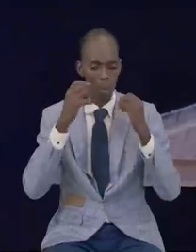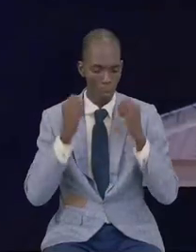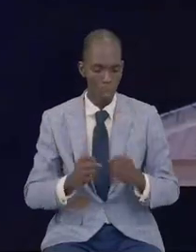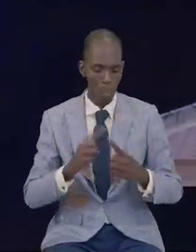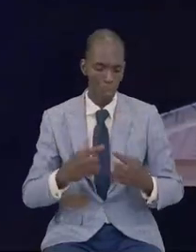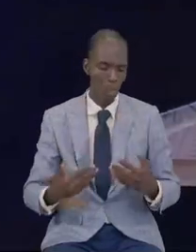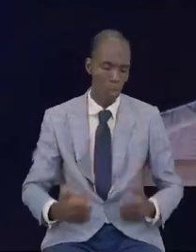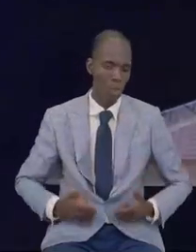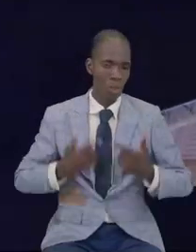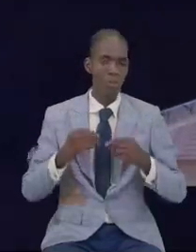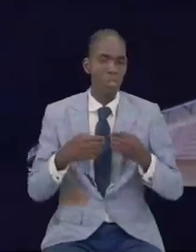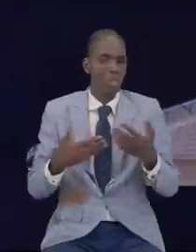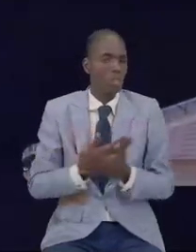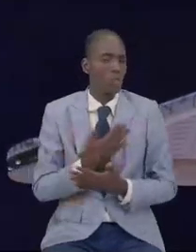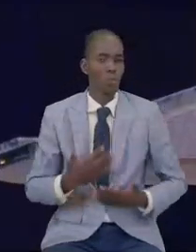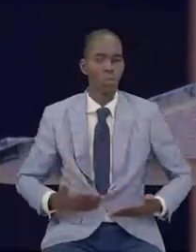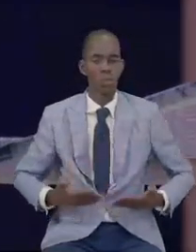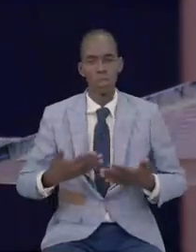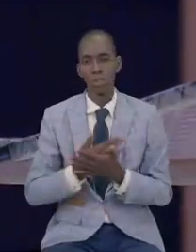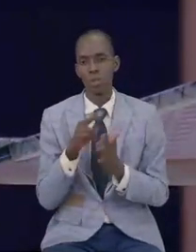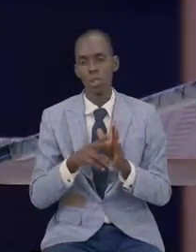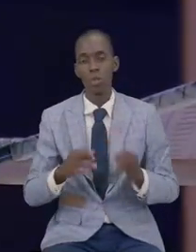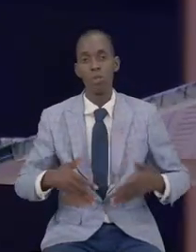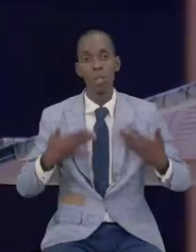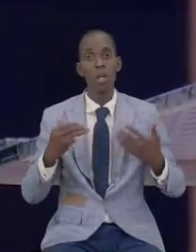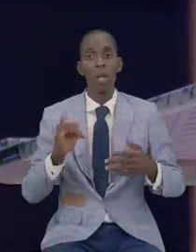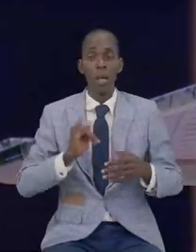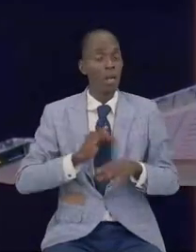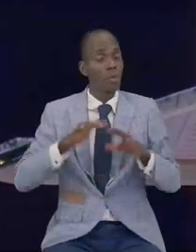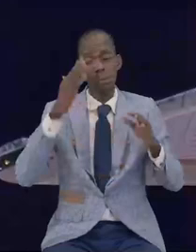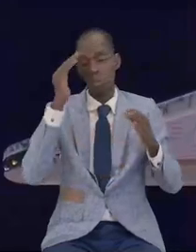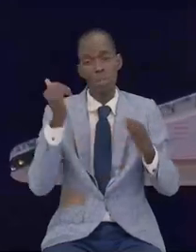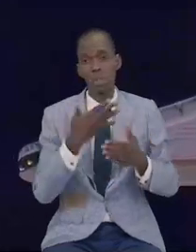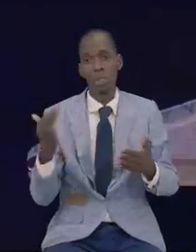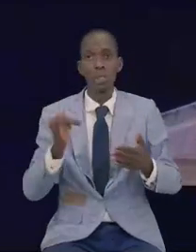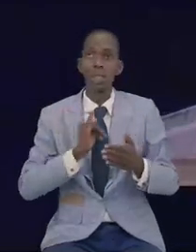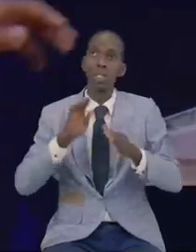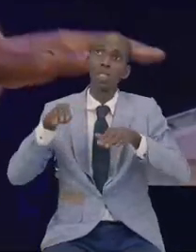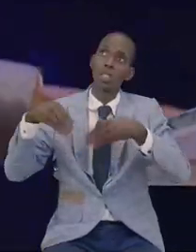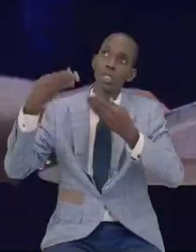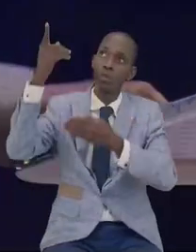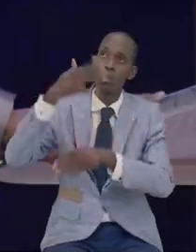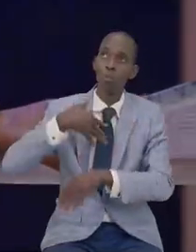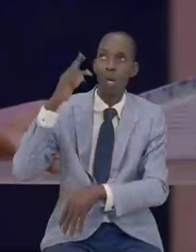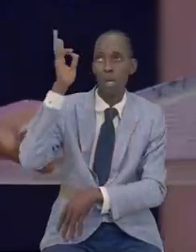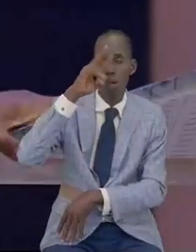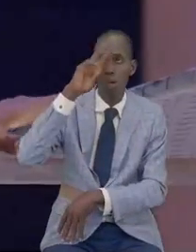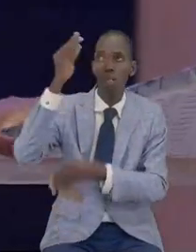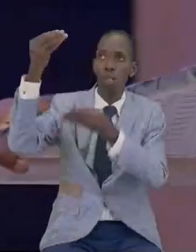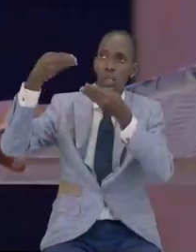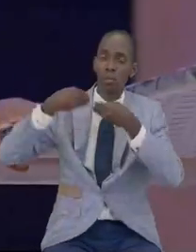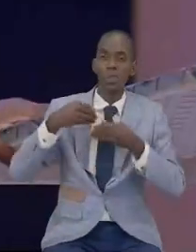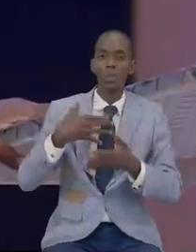qui connais tout. Je suis ignorant et nous lui donnons notre ignorance et nous recevons sa connaissance. Cet